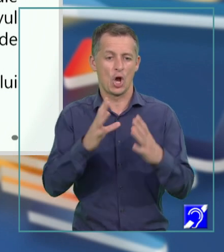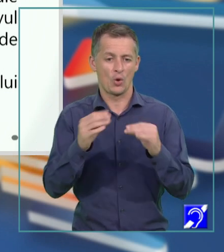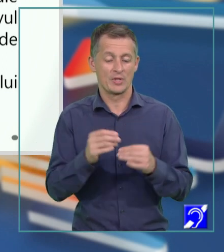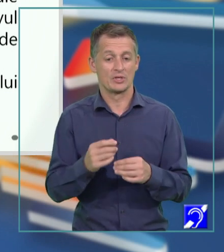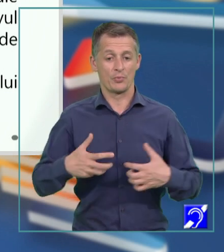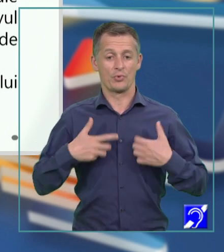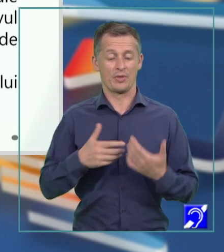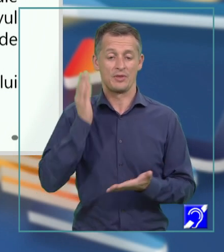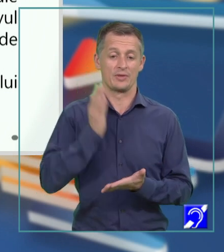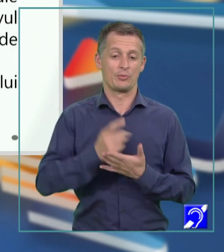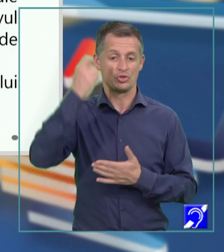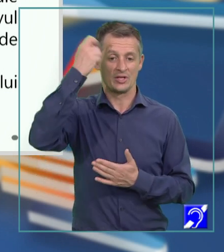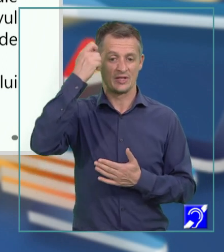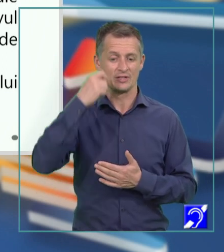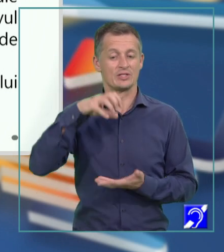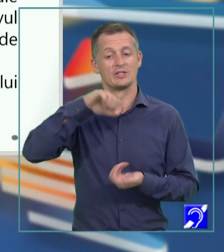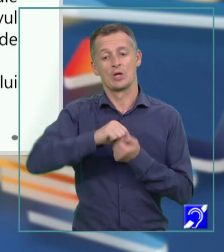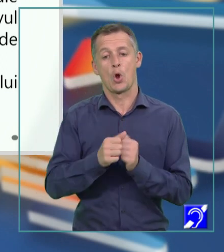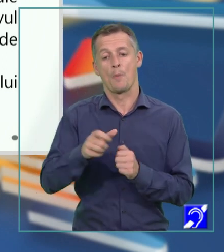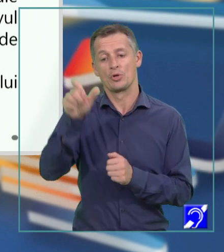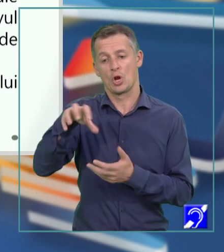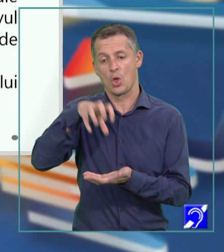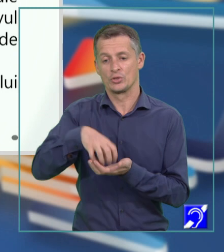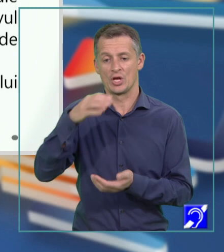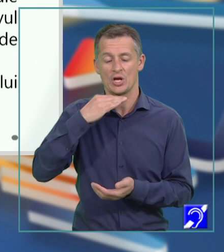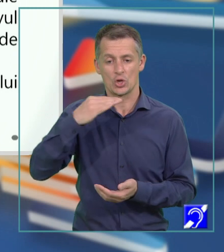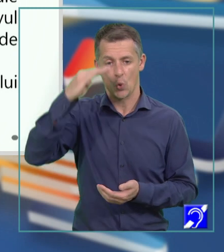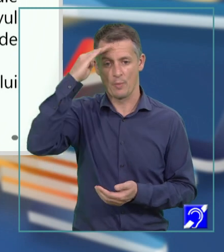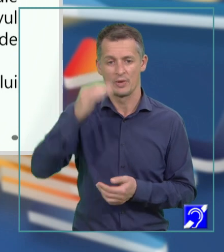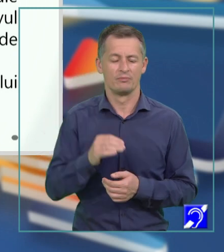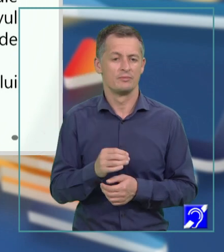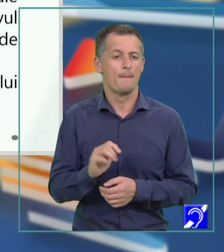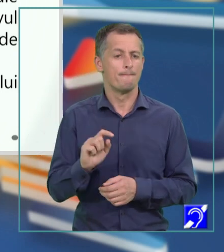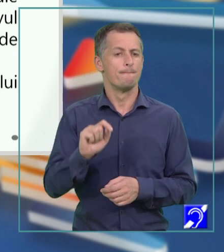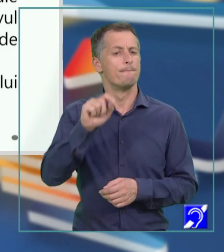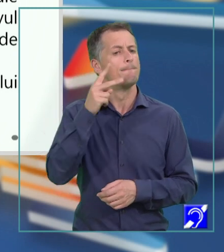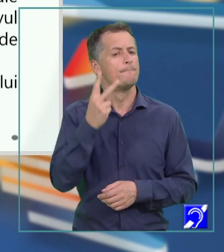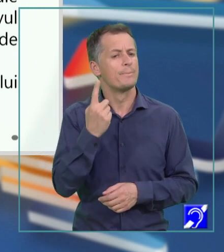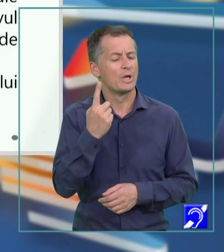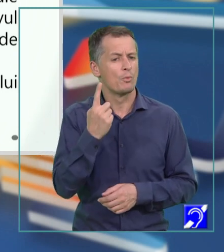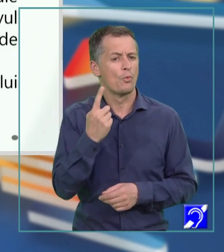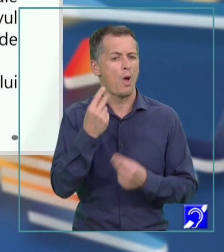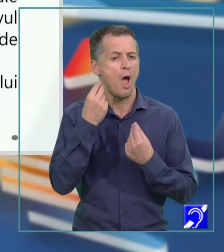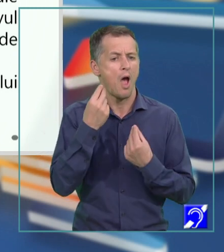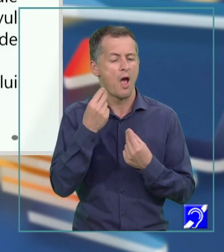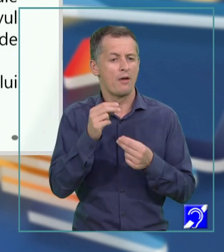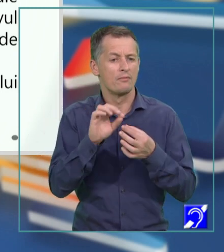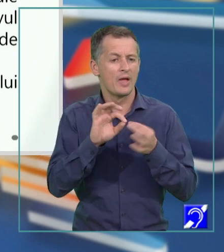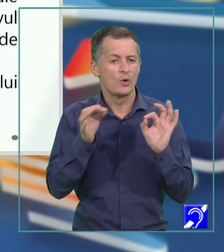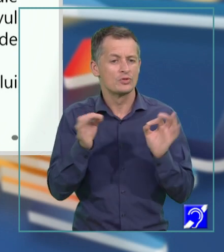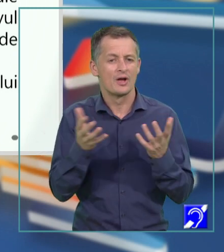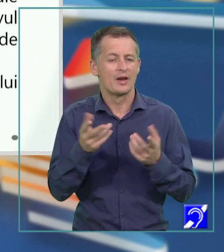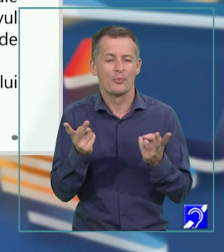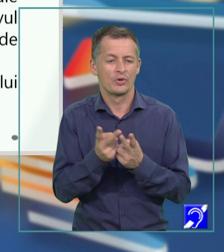sau locuitor al Romei. În primul enunț, care dintre cele două cuvinte ar fi cel potrivit? Al